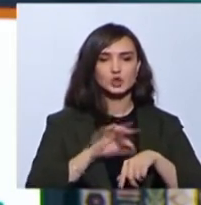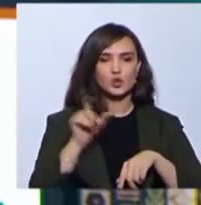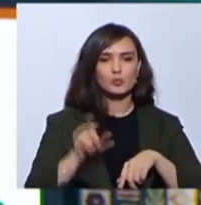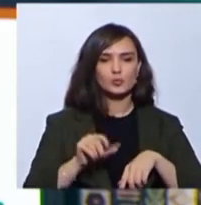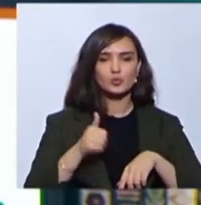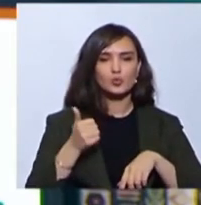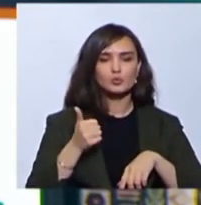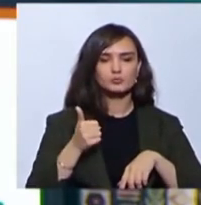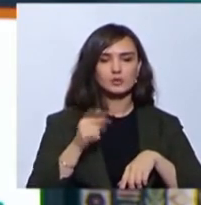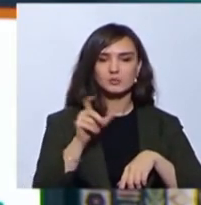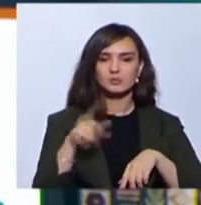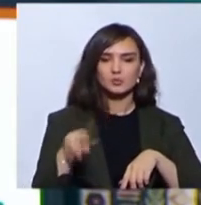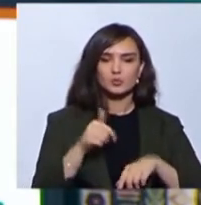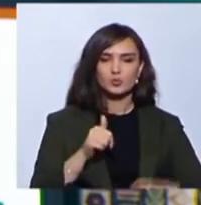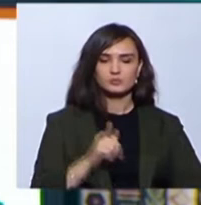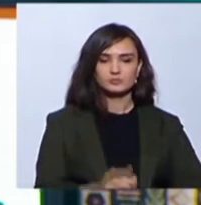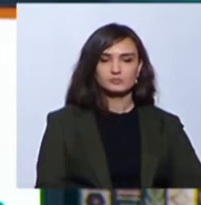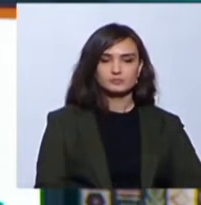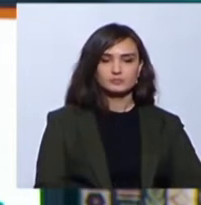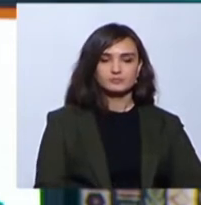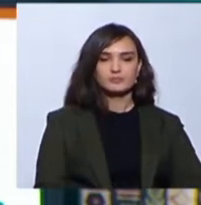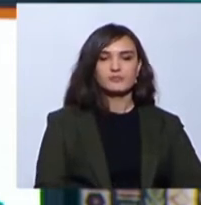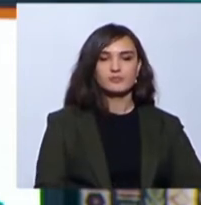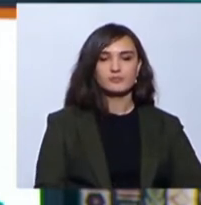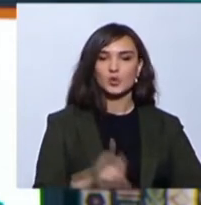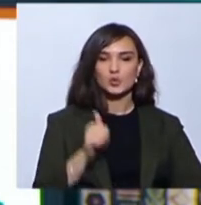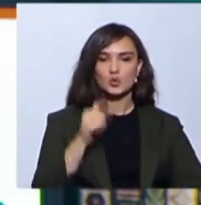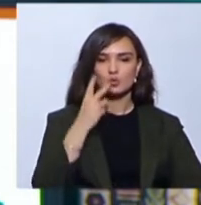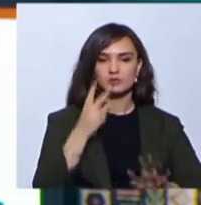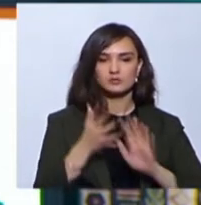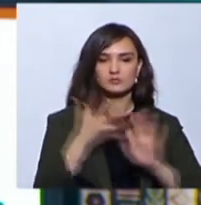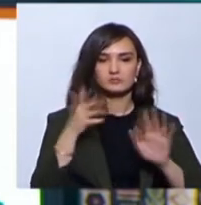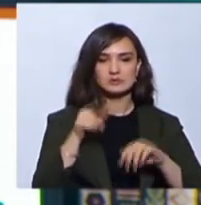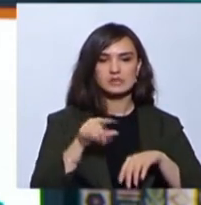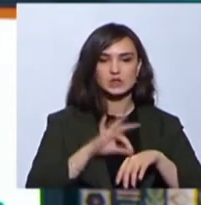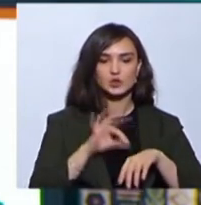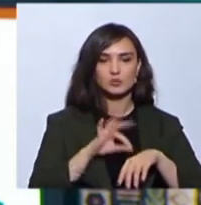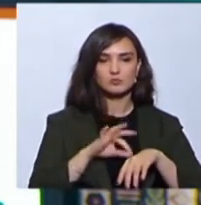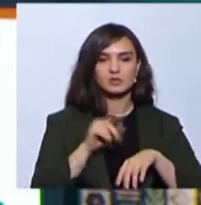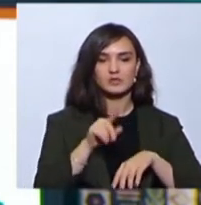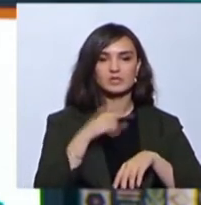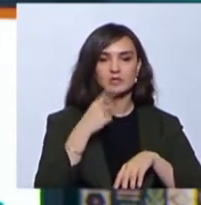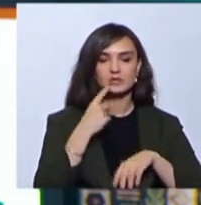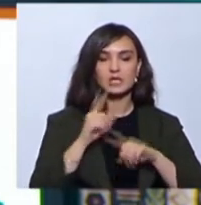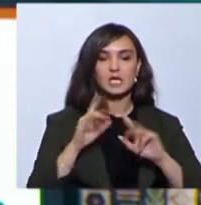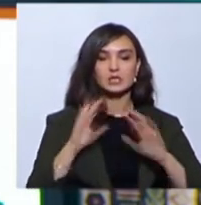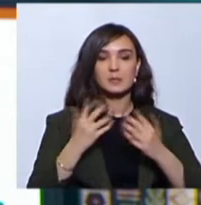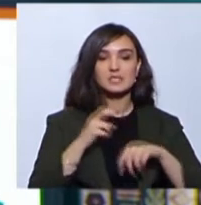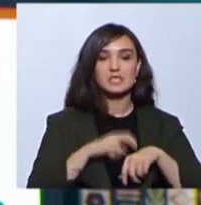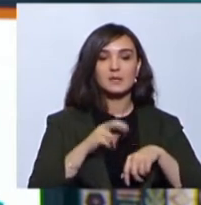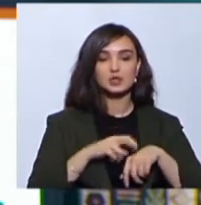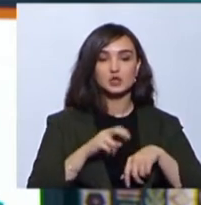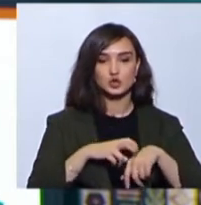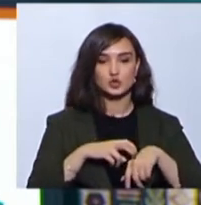როგორ გამოიყურებიან ეს ადამიანები და რაში ვლინდება ეს პიკვიკის სინდრომი? თქვენ ახსენით რა ხდება